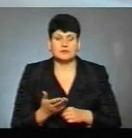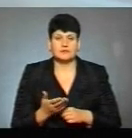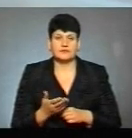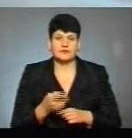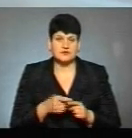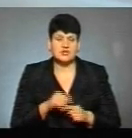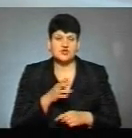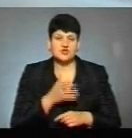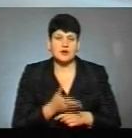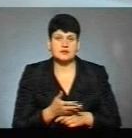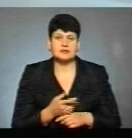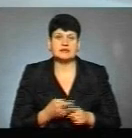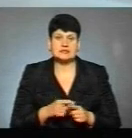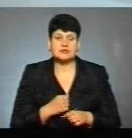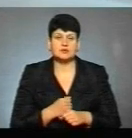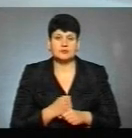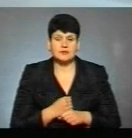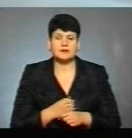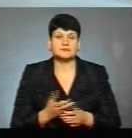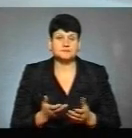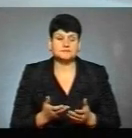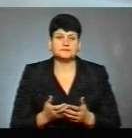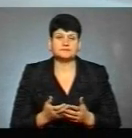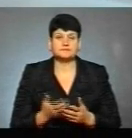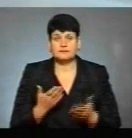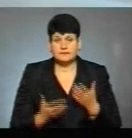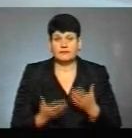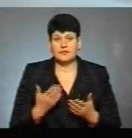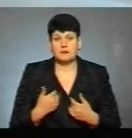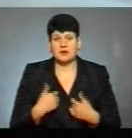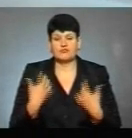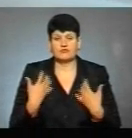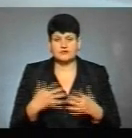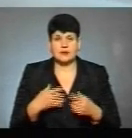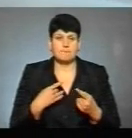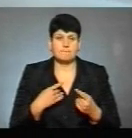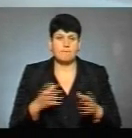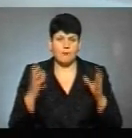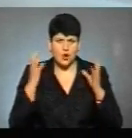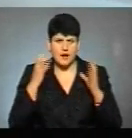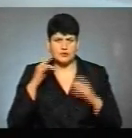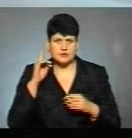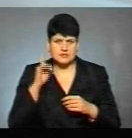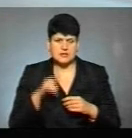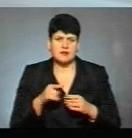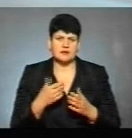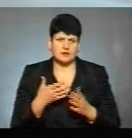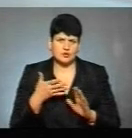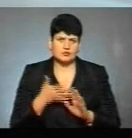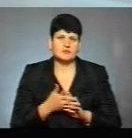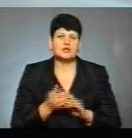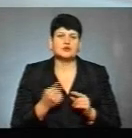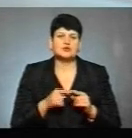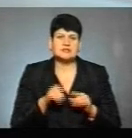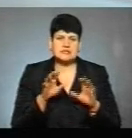час. Таке зробити, то їх ти. Але ми вже так, знаєте, по радіо знали, орієнтувалися, що та